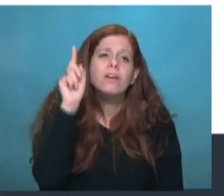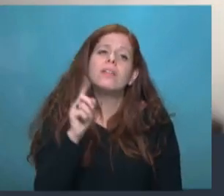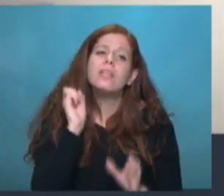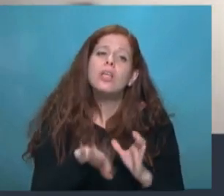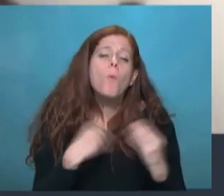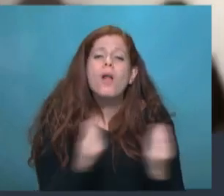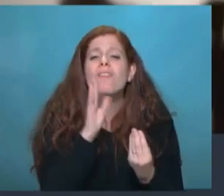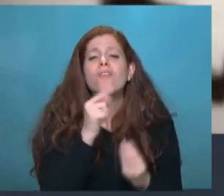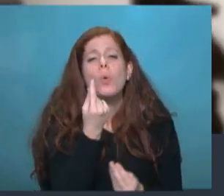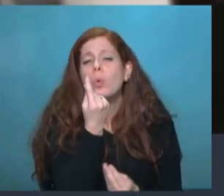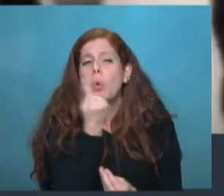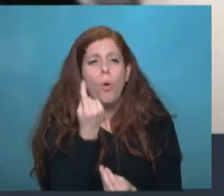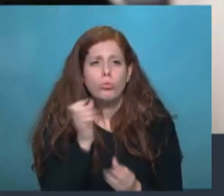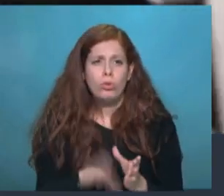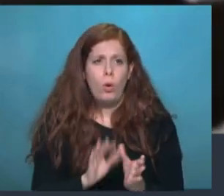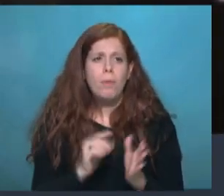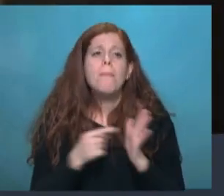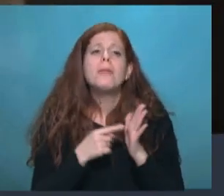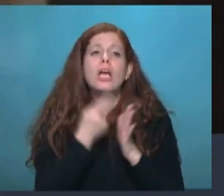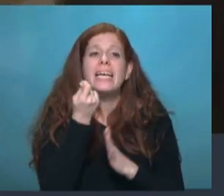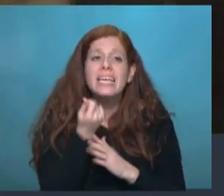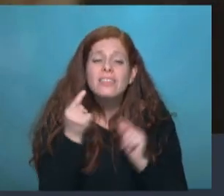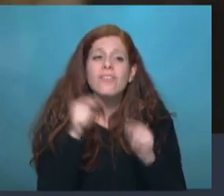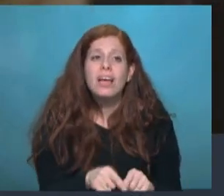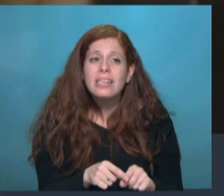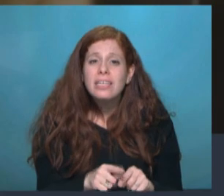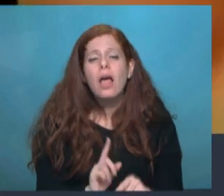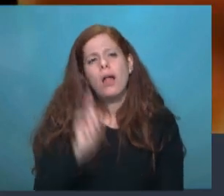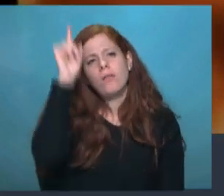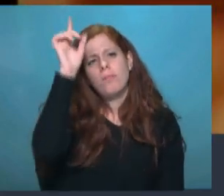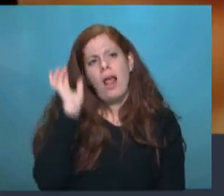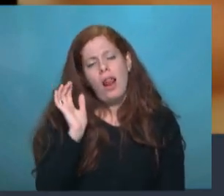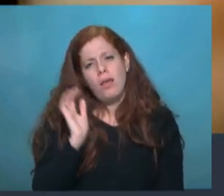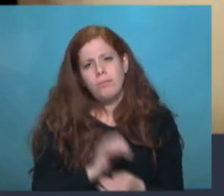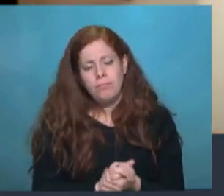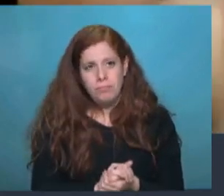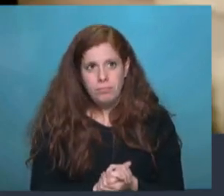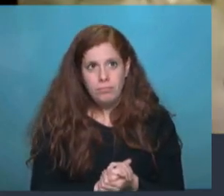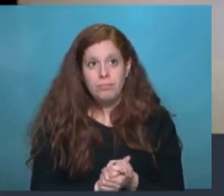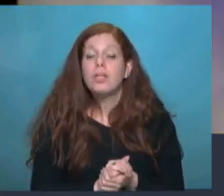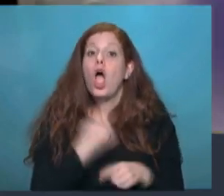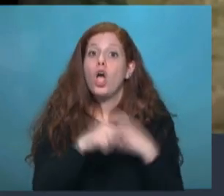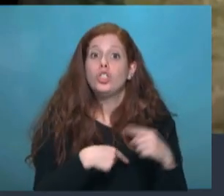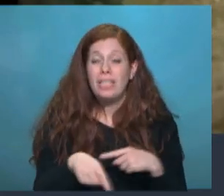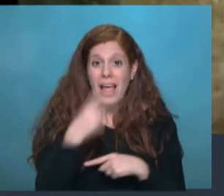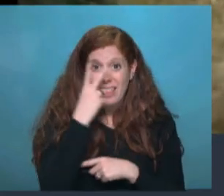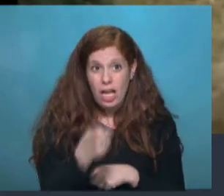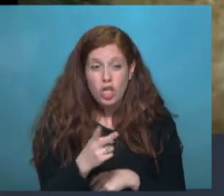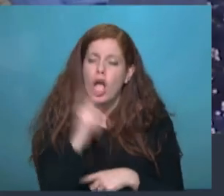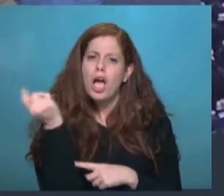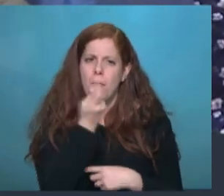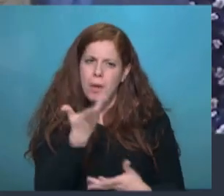קרשן. לאנהו סייקעו ביד אללה קבל אן יסל אלי יד אל-מוג'אה. השנה נראה שהקמפיין מקבל חשיבות